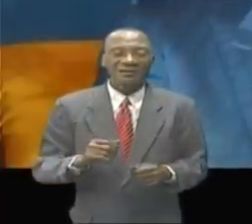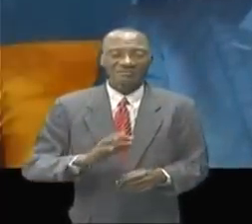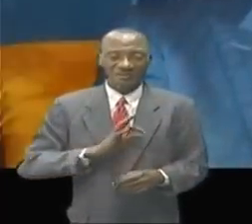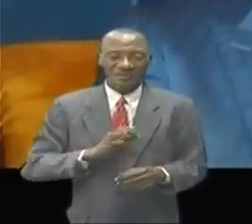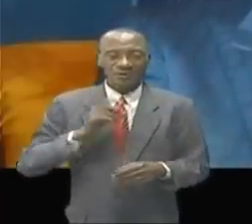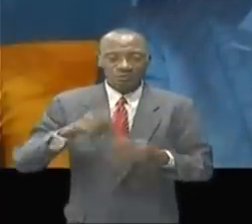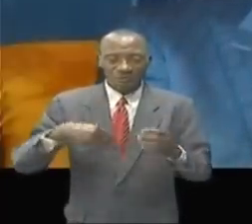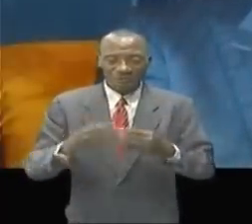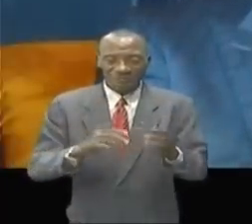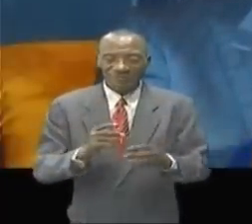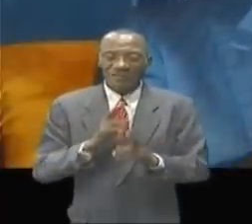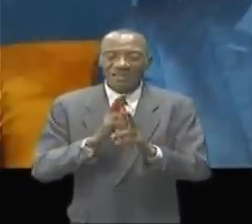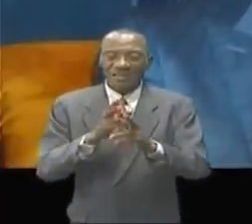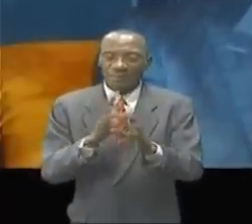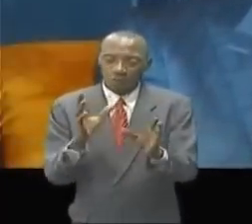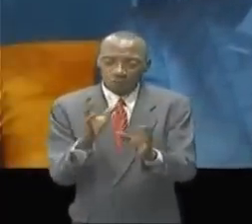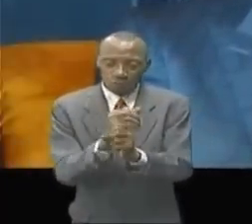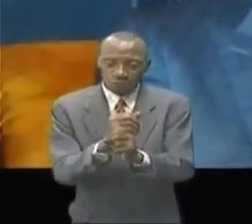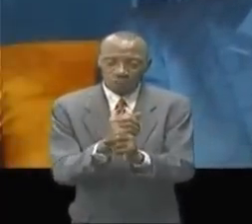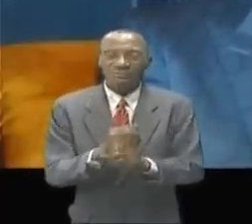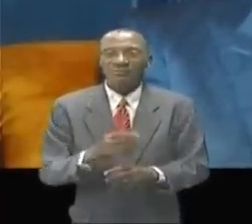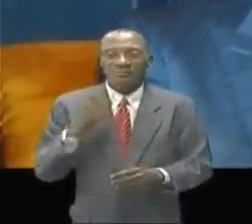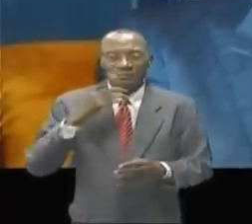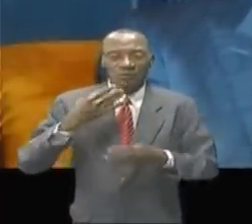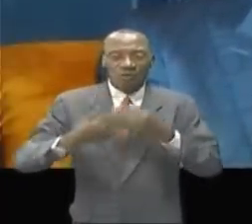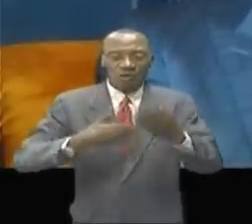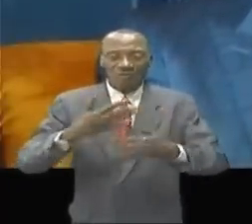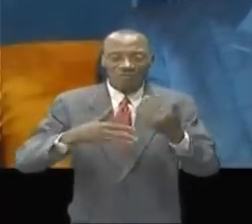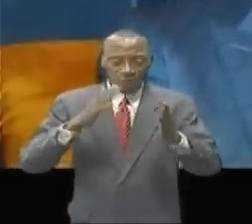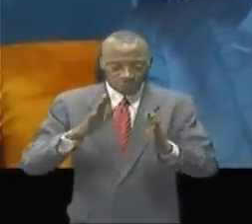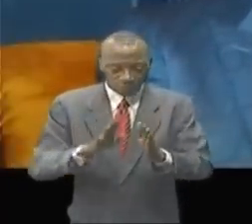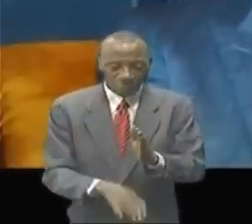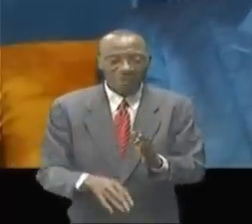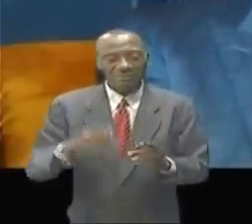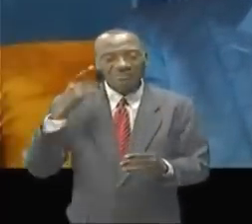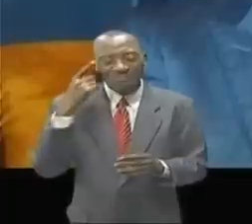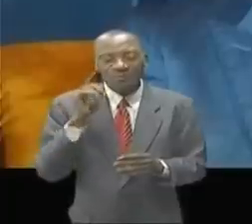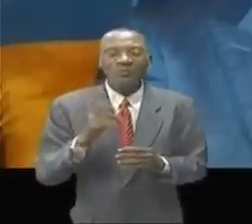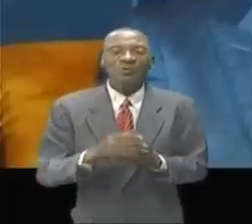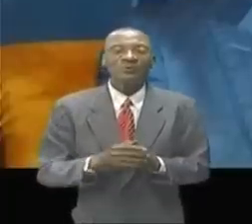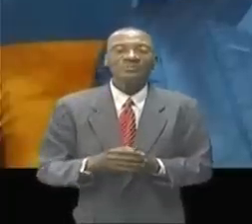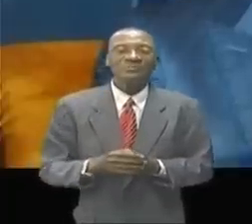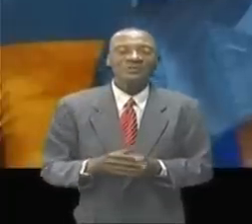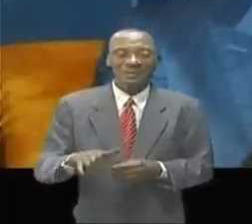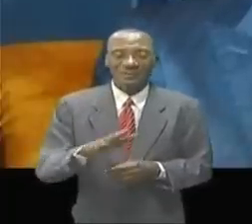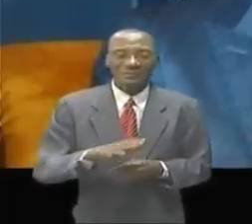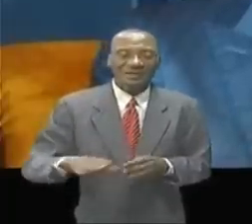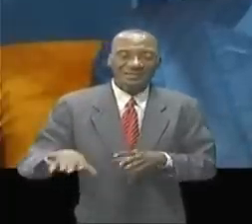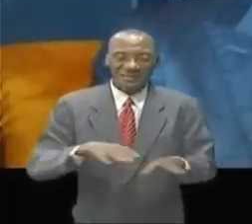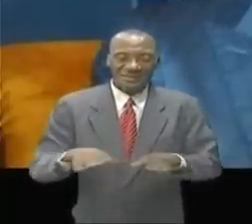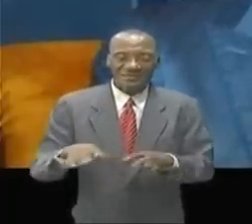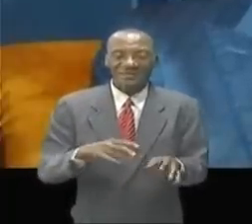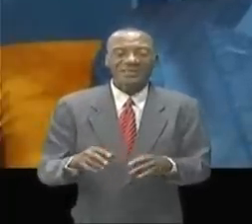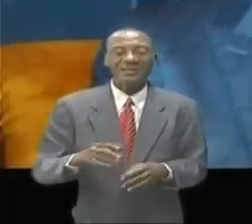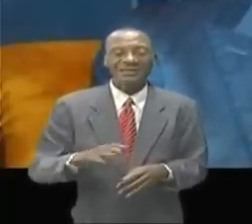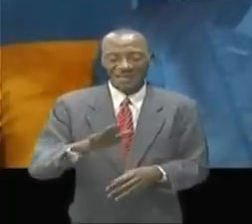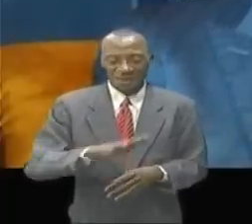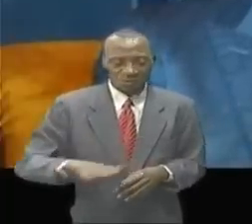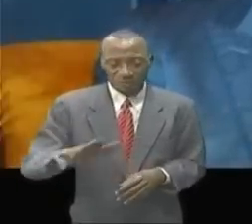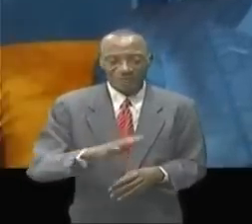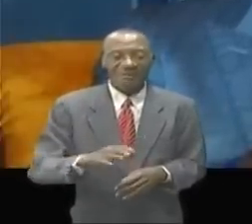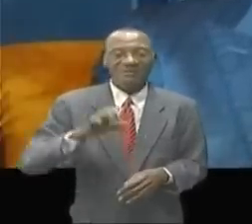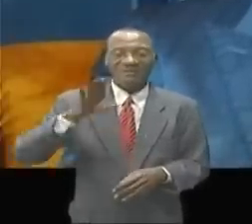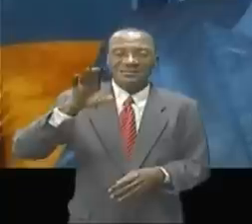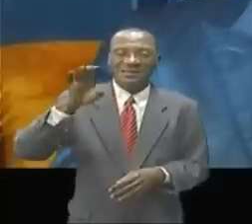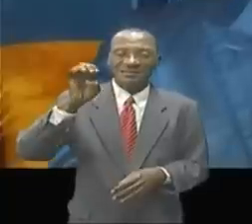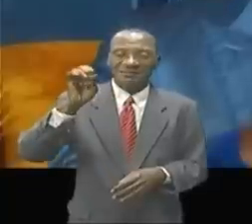succinct sur le fonctionnement de la CEAC, je dirais mieux, sur les activités de la CEAC